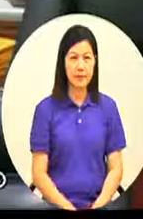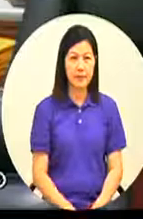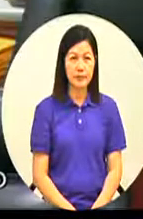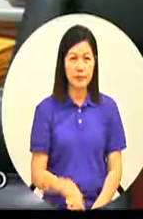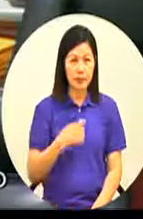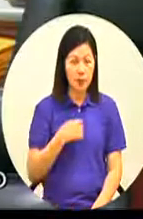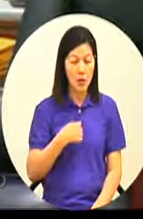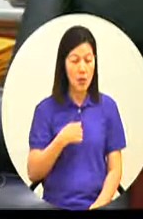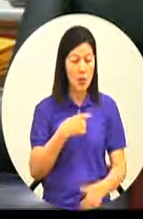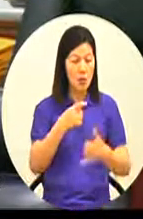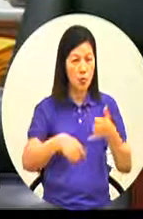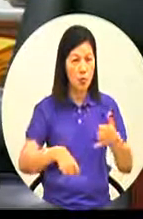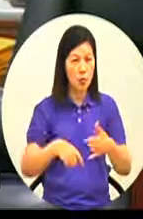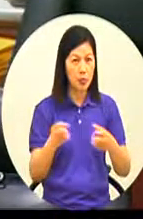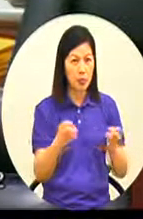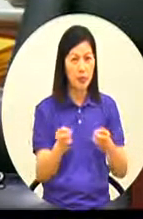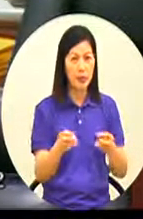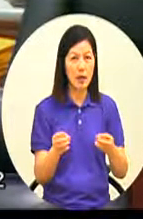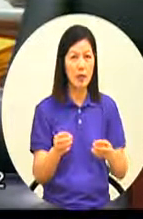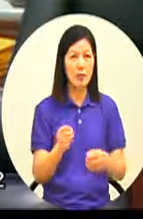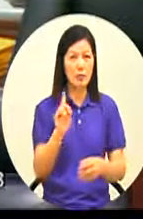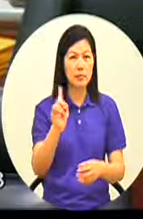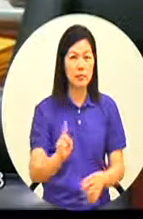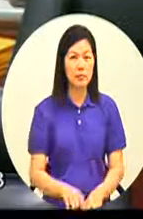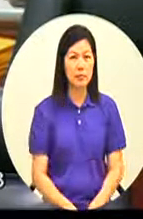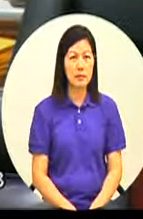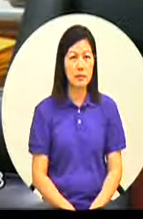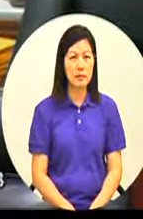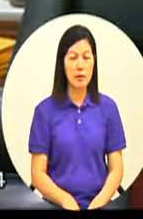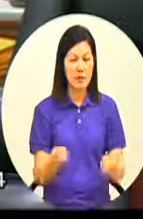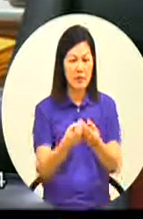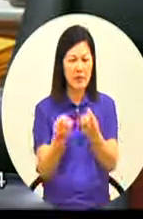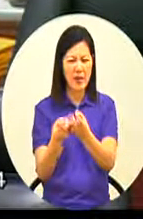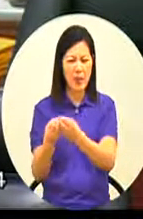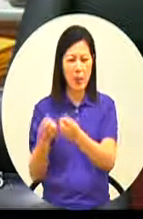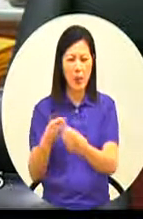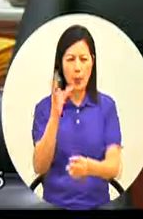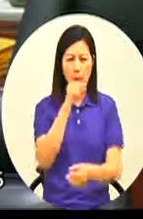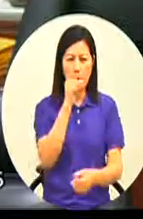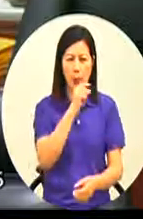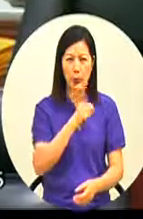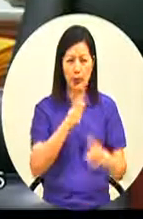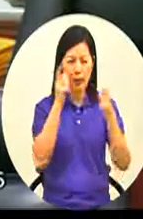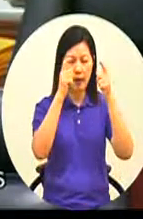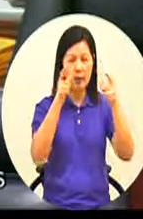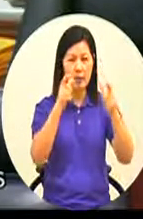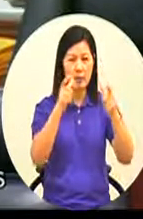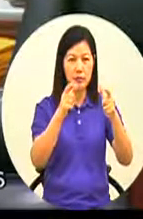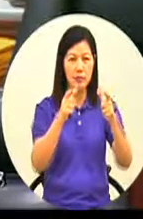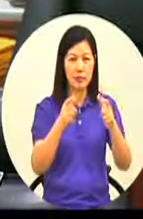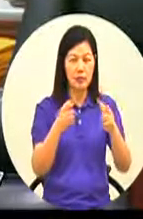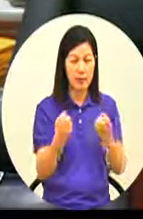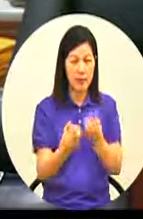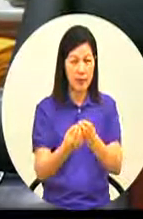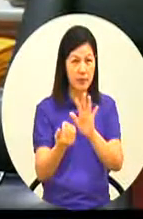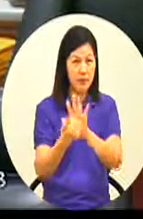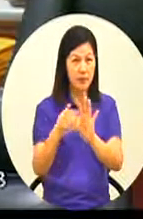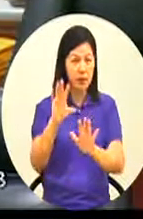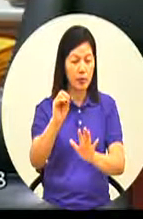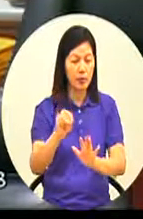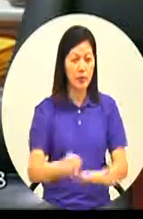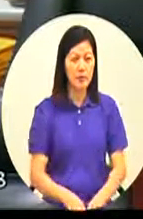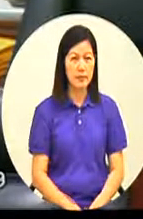要探讨的是说哦，我们灾难频传哦，高雄的防灾准备好了吗哈？那高